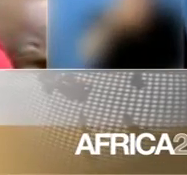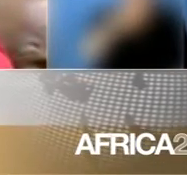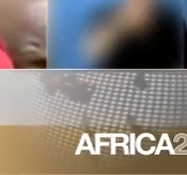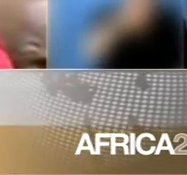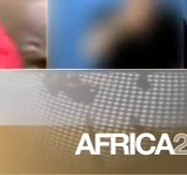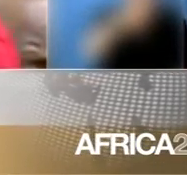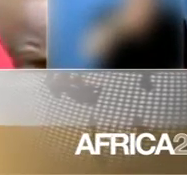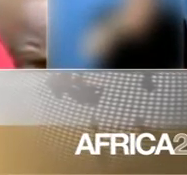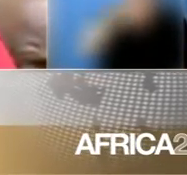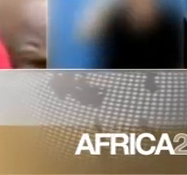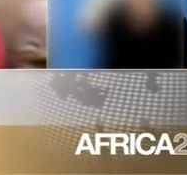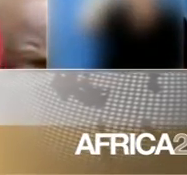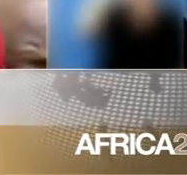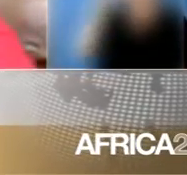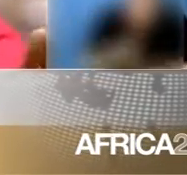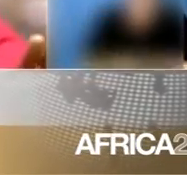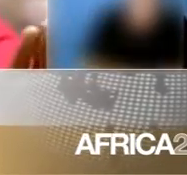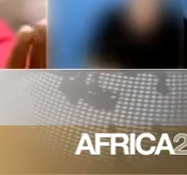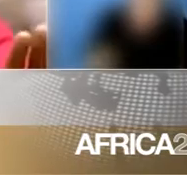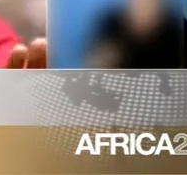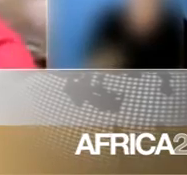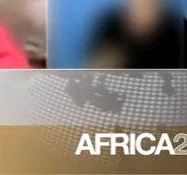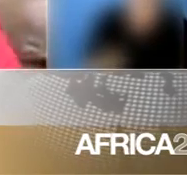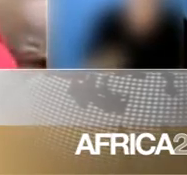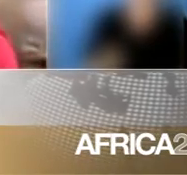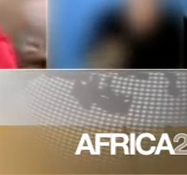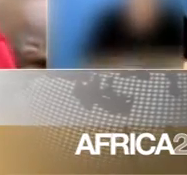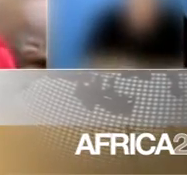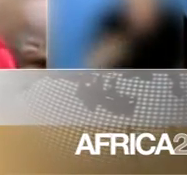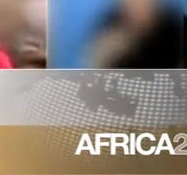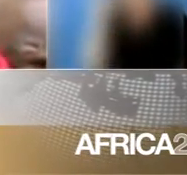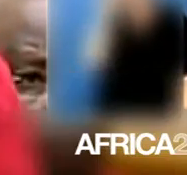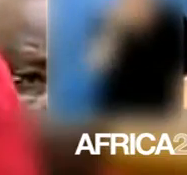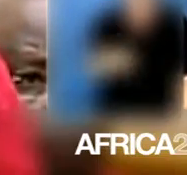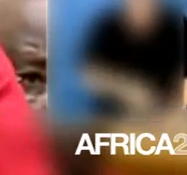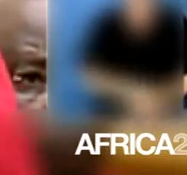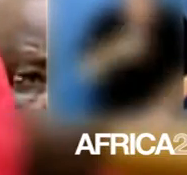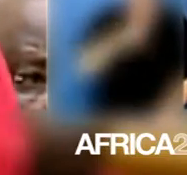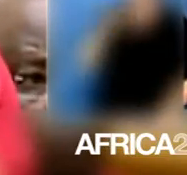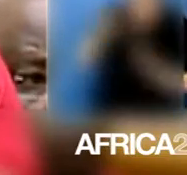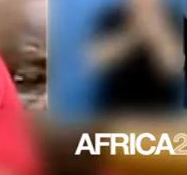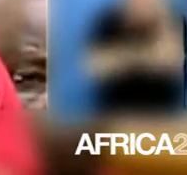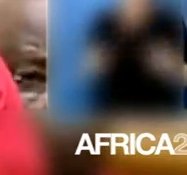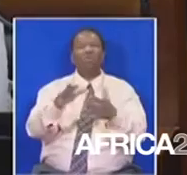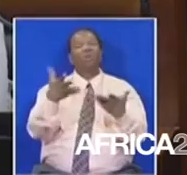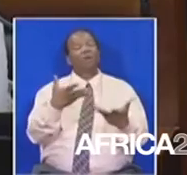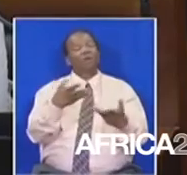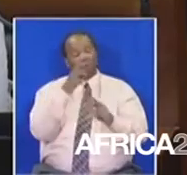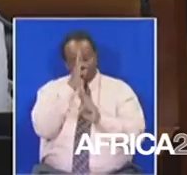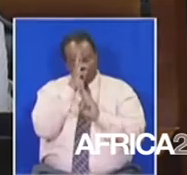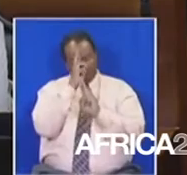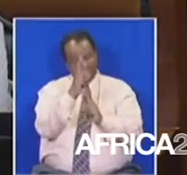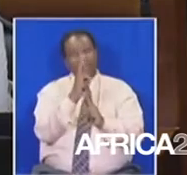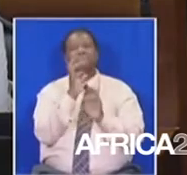Monsieur Zuma, s'il vous plaît, partez. Vous devez partir, vous n'avez plus à être ici. Vous êtes un délinquant constitutionnel,